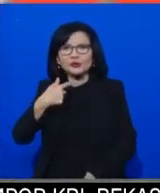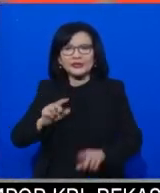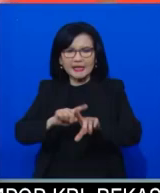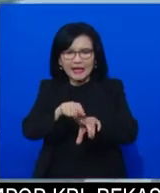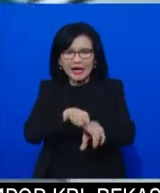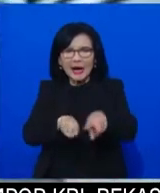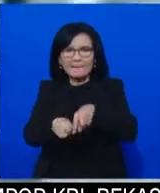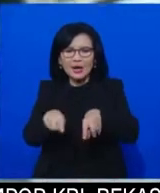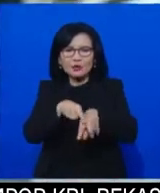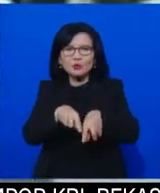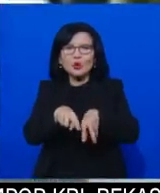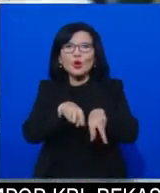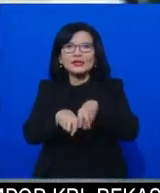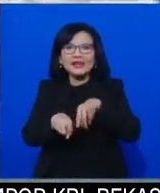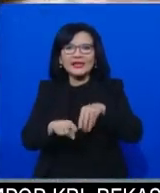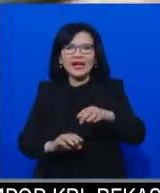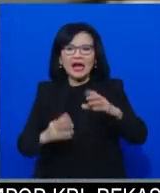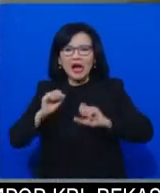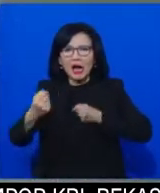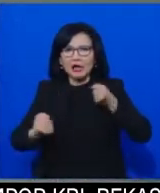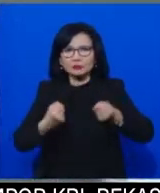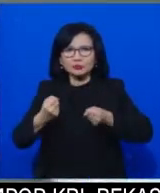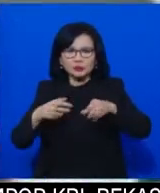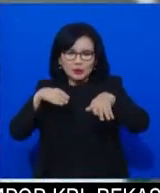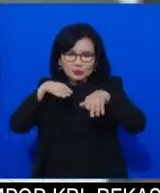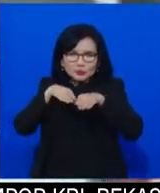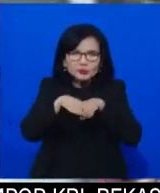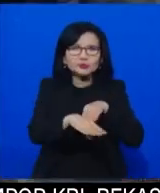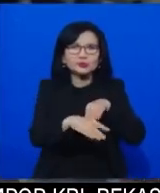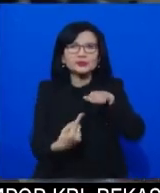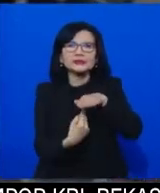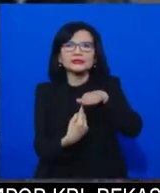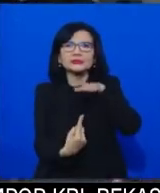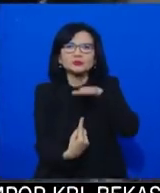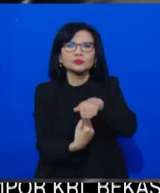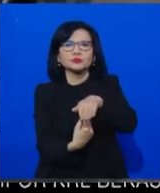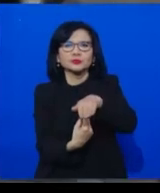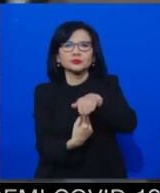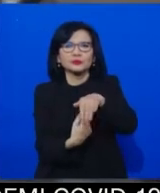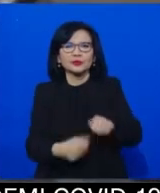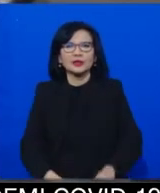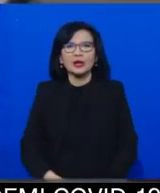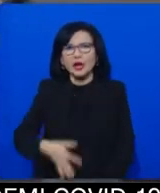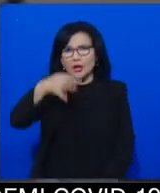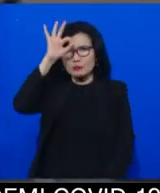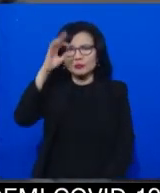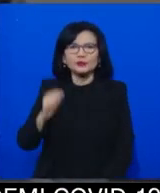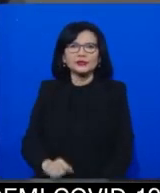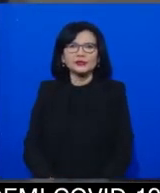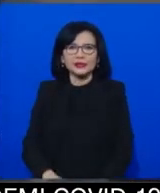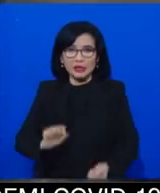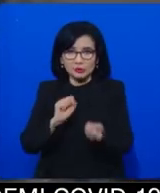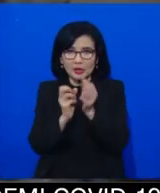di sandal agar terlindas oleh kendaraan yang jadi incarannya. Petugas Satreskrim Polrestabes